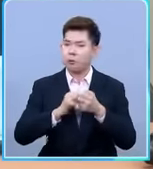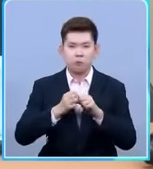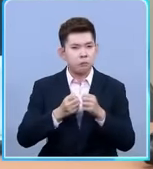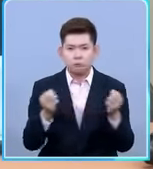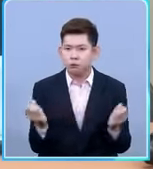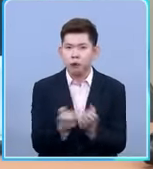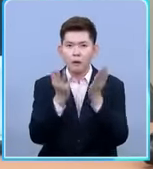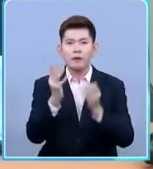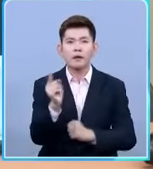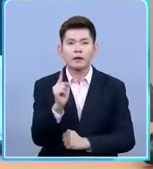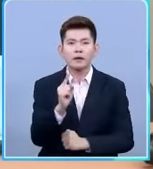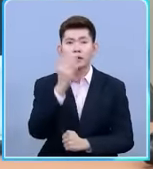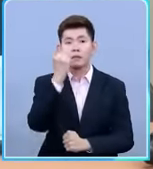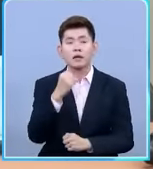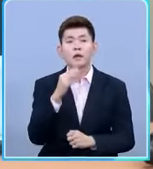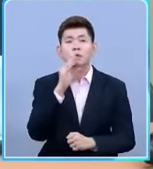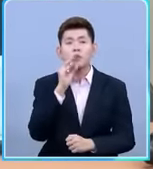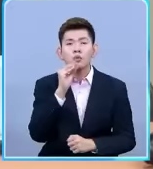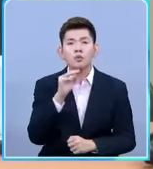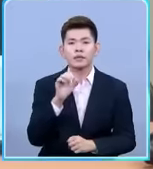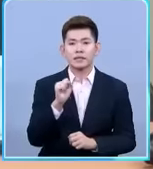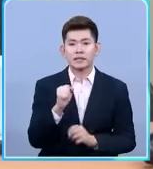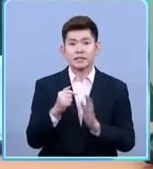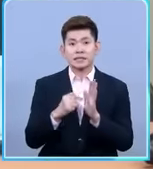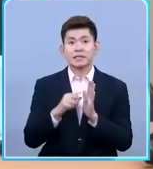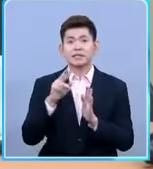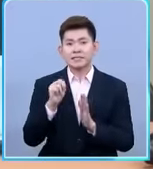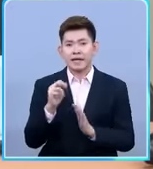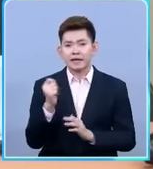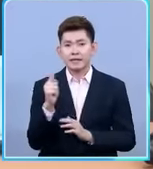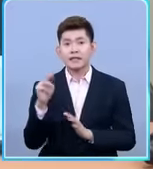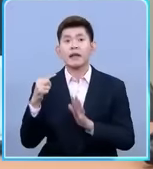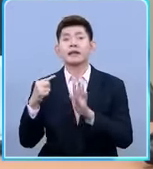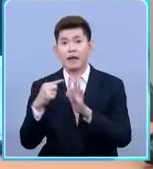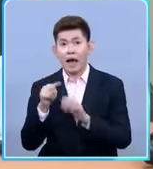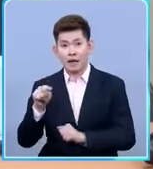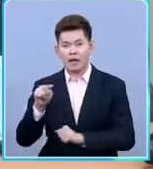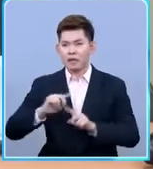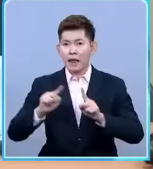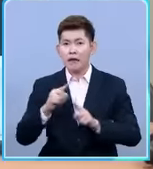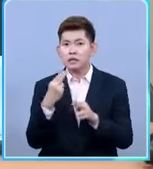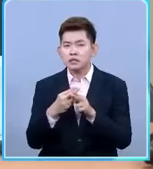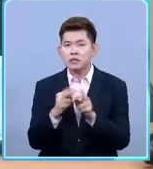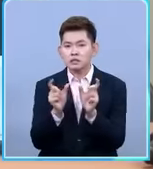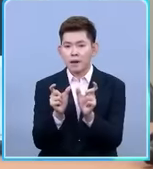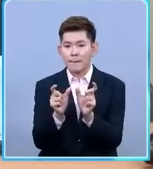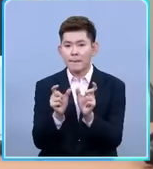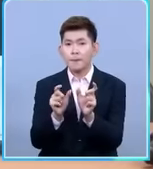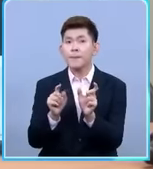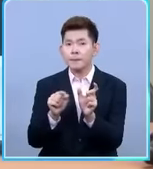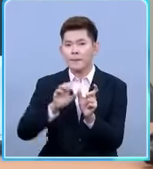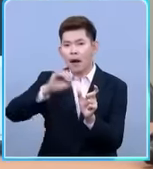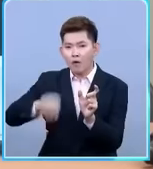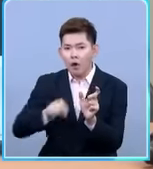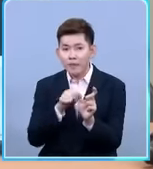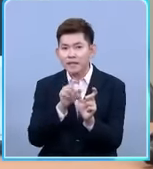คือเรียกสันขวานเนี่ยคือเหมือนคุณสันทนาไม่พอใจเพราะว่าคุณสันทนาเขาชื่อสันทนา ก็คือเล่นคำใช่ไหมฮะเล่นคำ